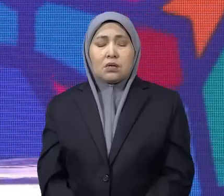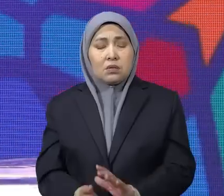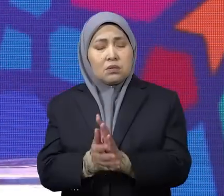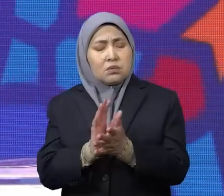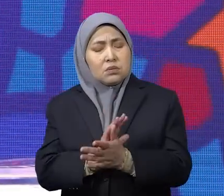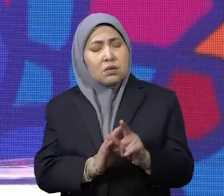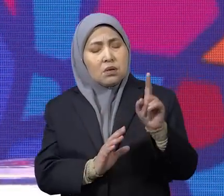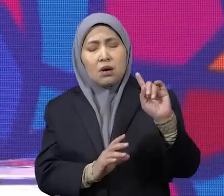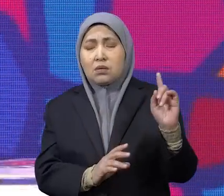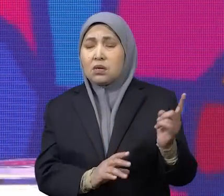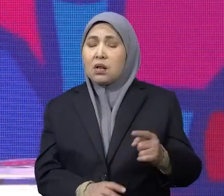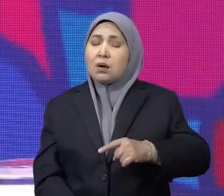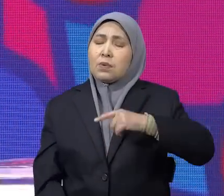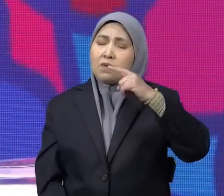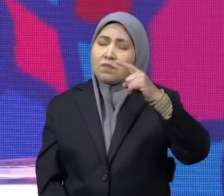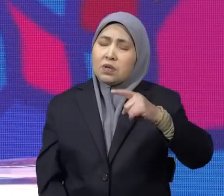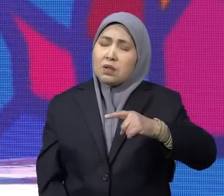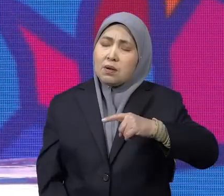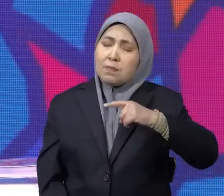إِذَا قَضَى